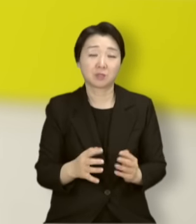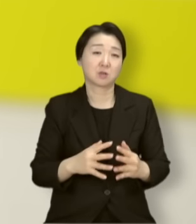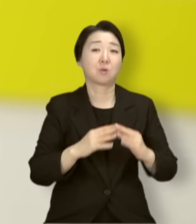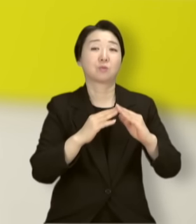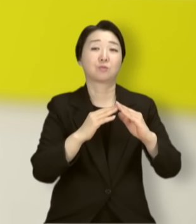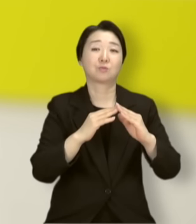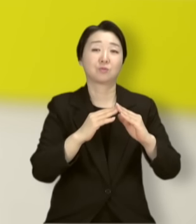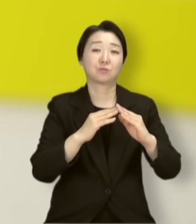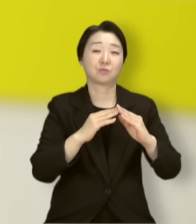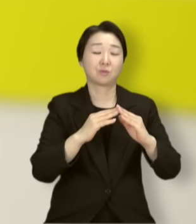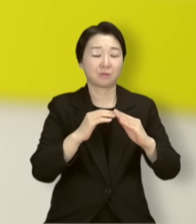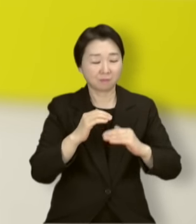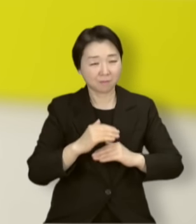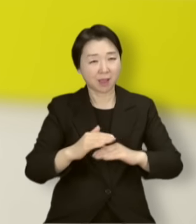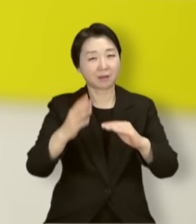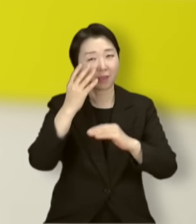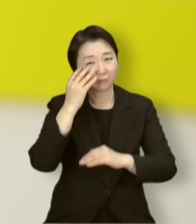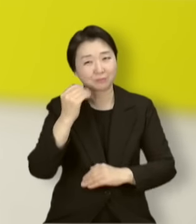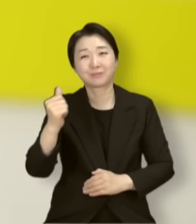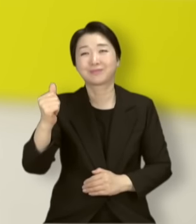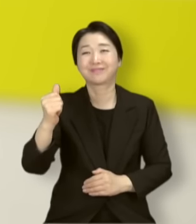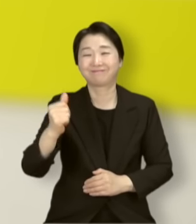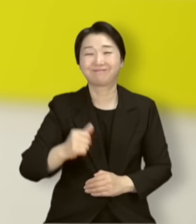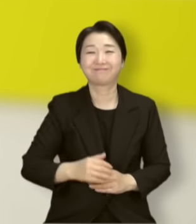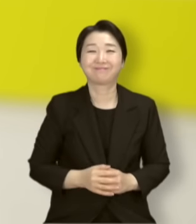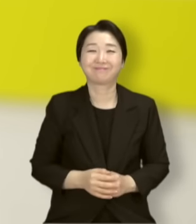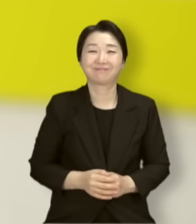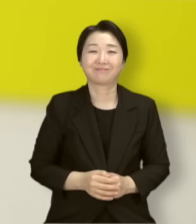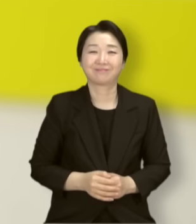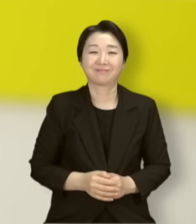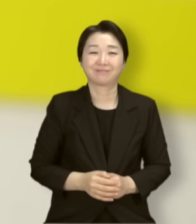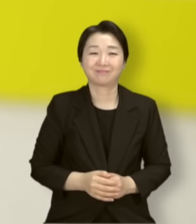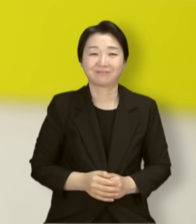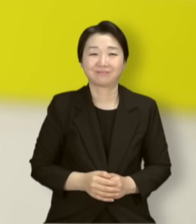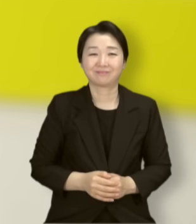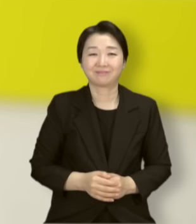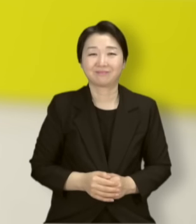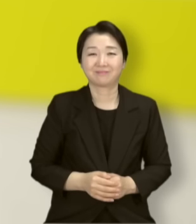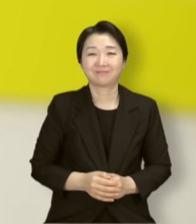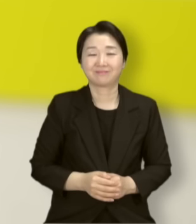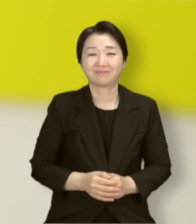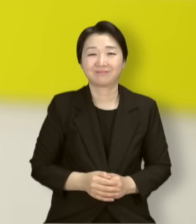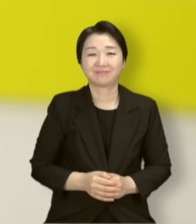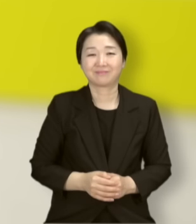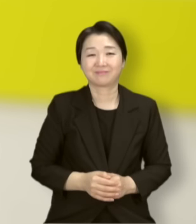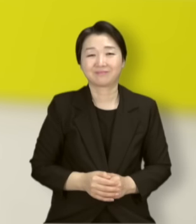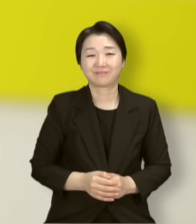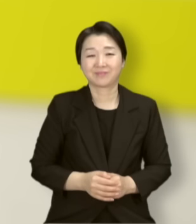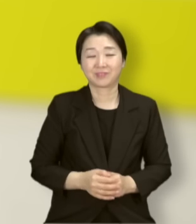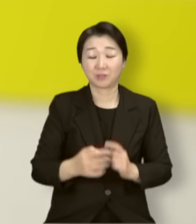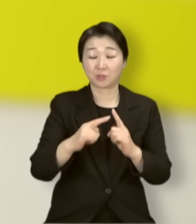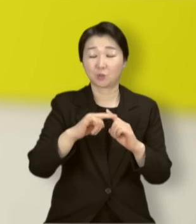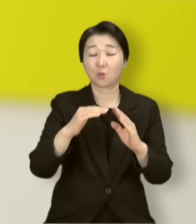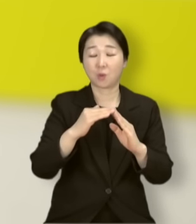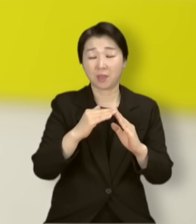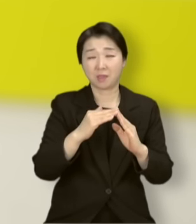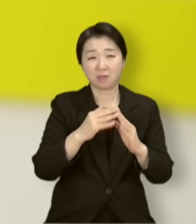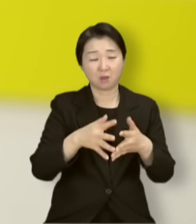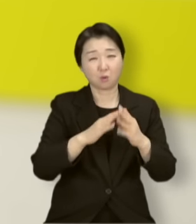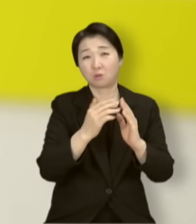건축이 바르게 진행이 됐고 네. 상당히 좀 큰 그런 교회